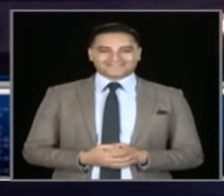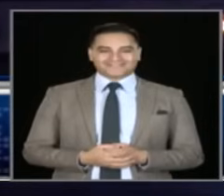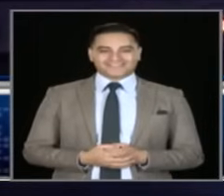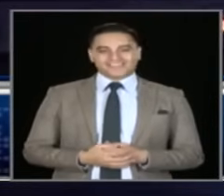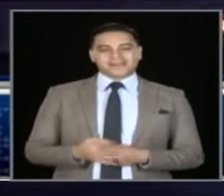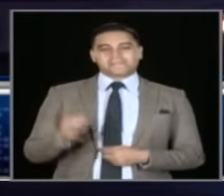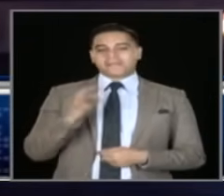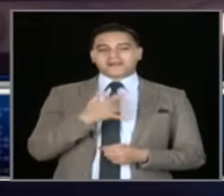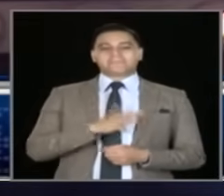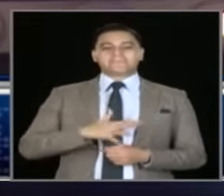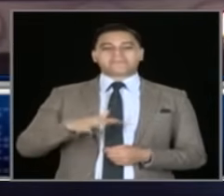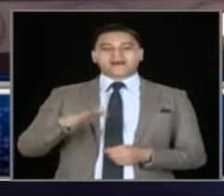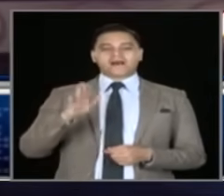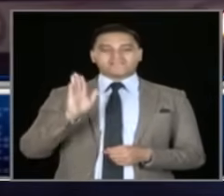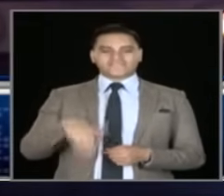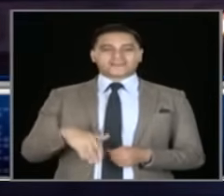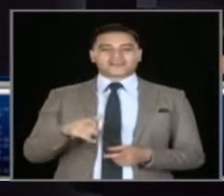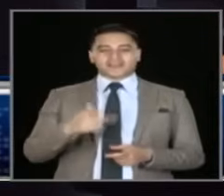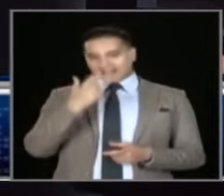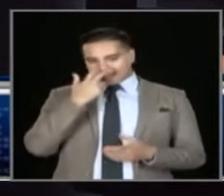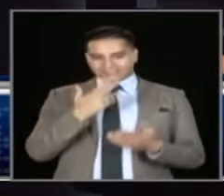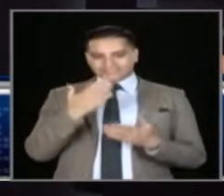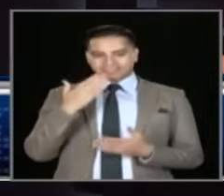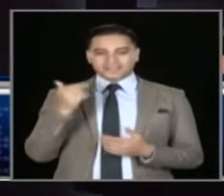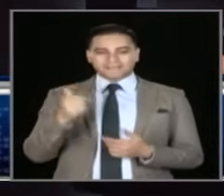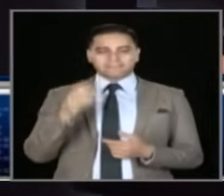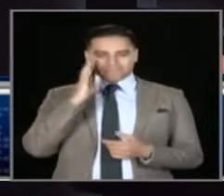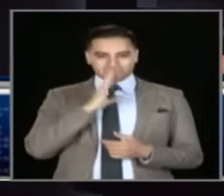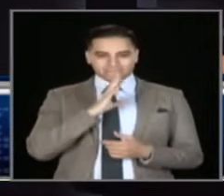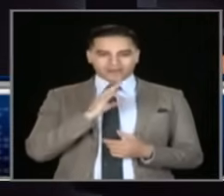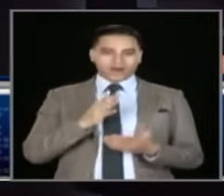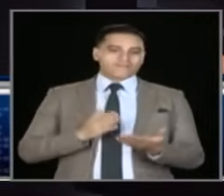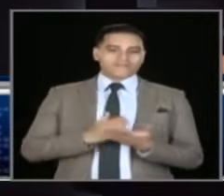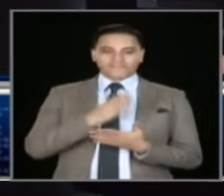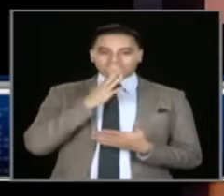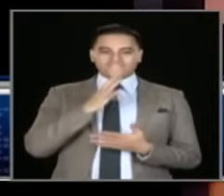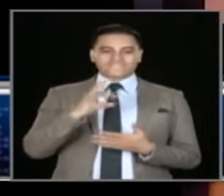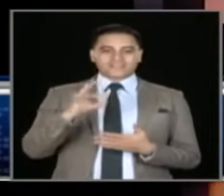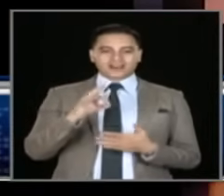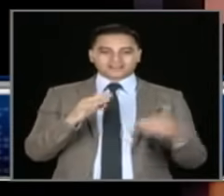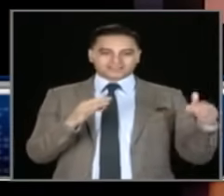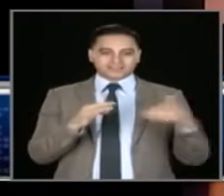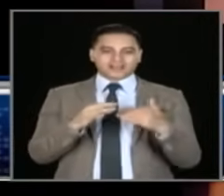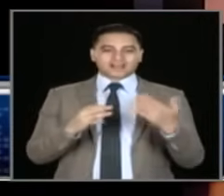من أي ميناء تحركت الحملة الفرنسية لغزو مصر عام